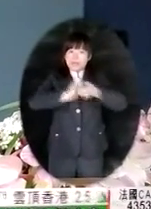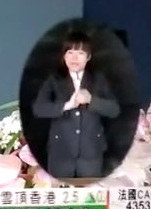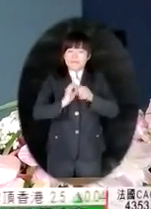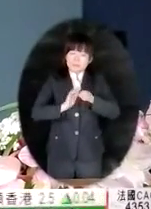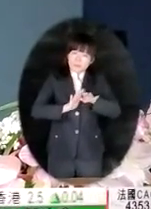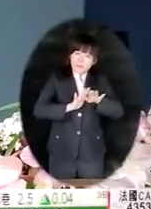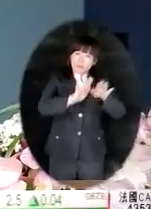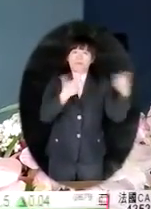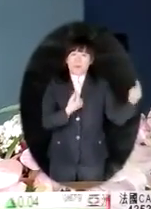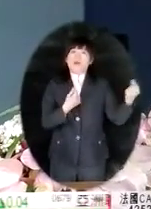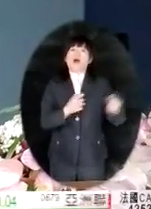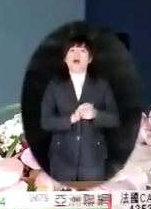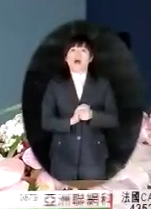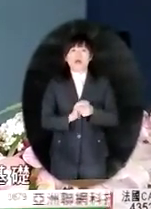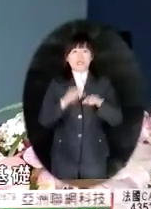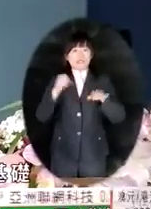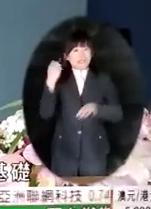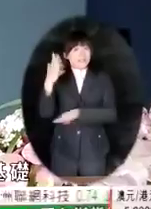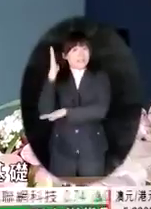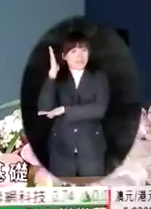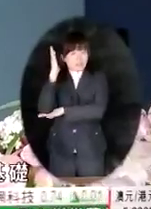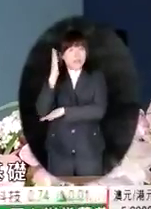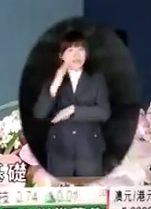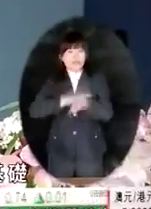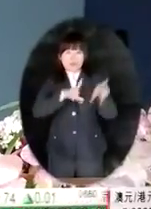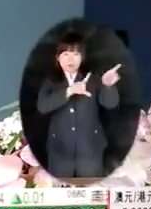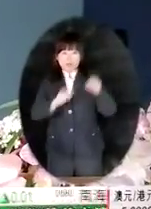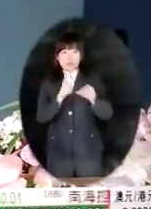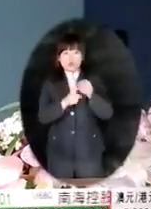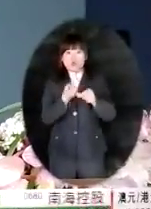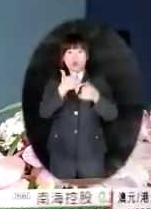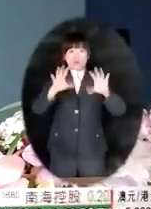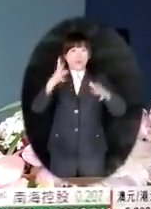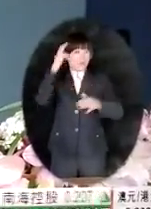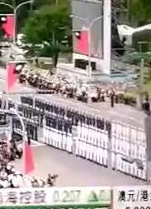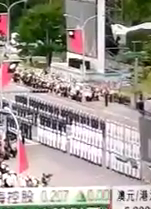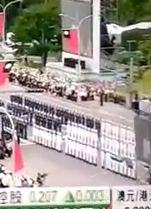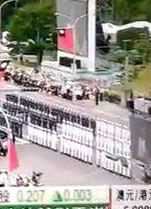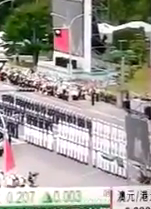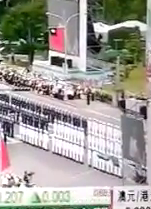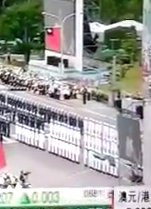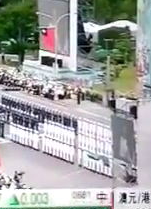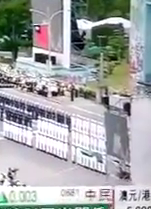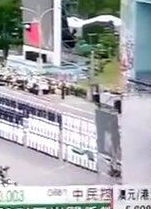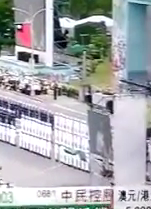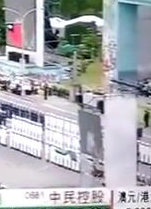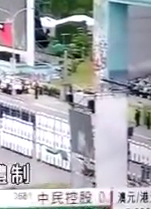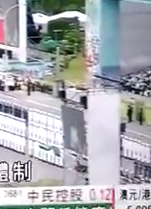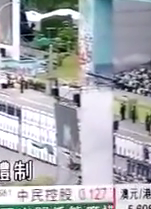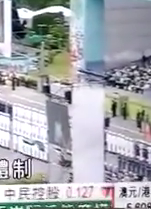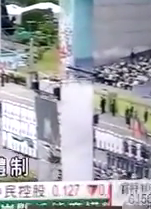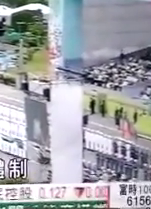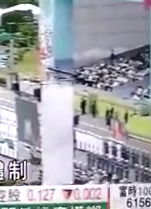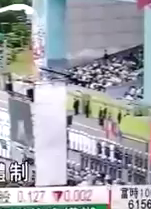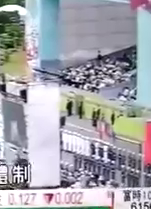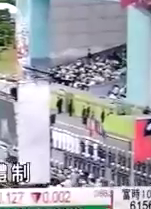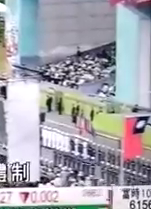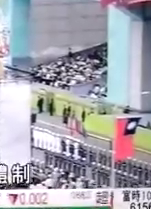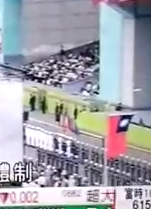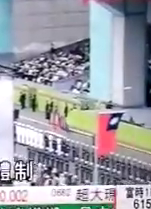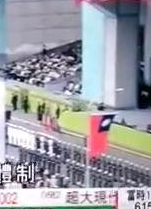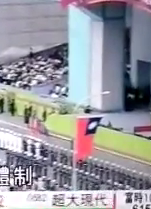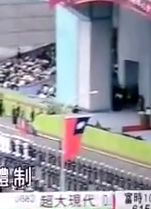展。 他说所谓的既有政治基础有几个关键元素，除了是九月会谈，还包括台湾